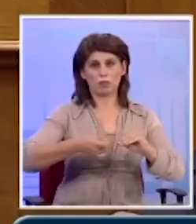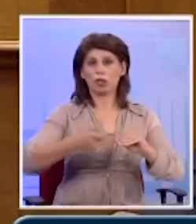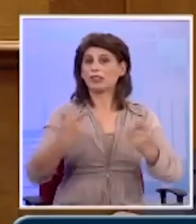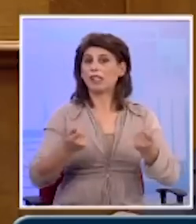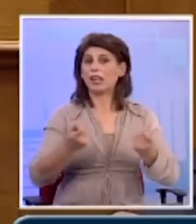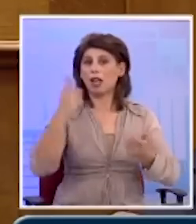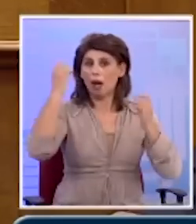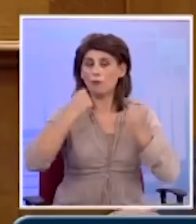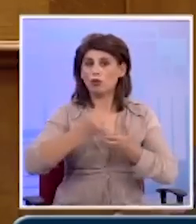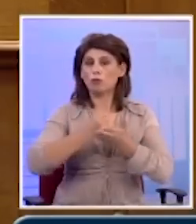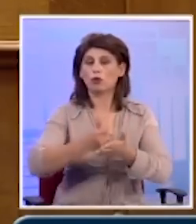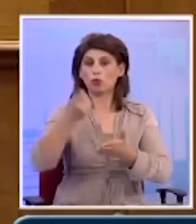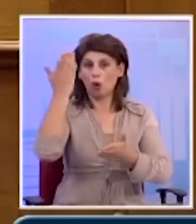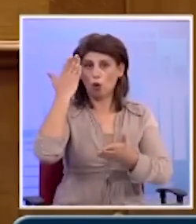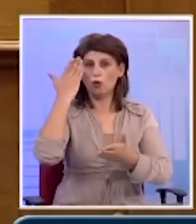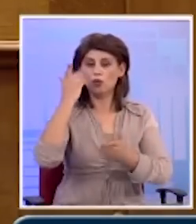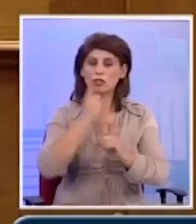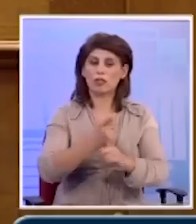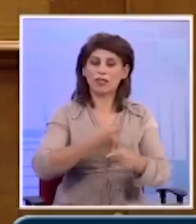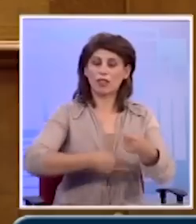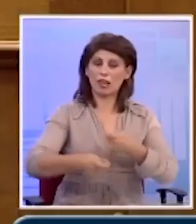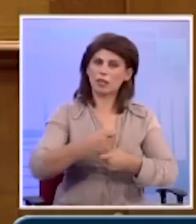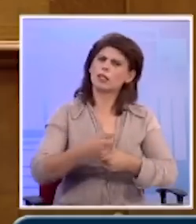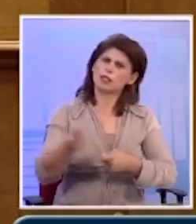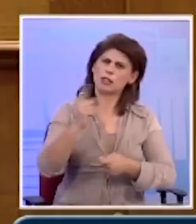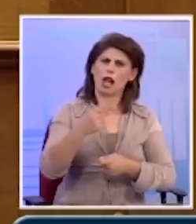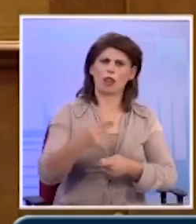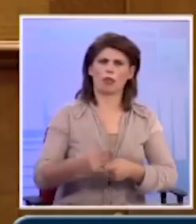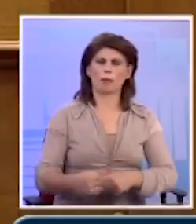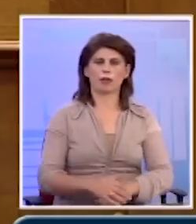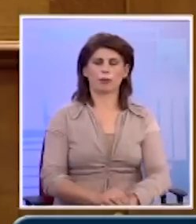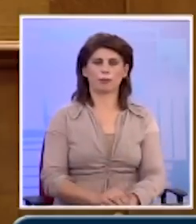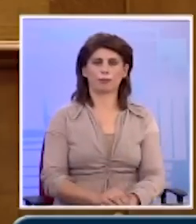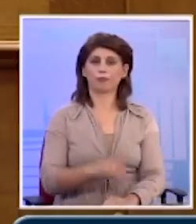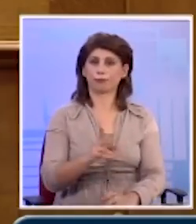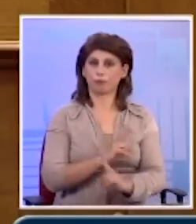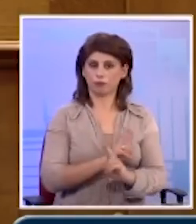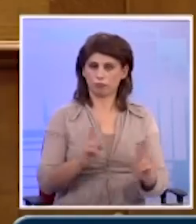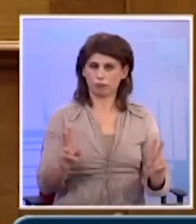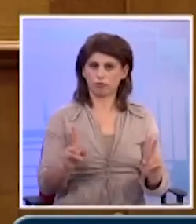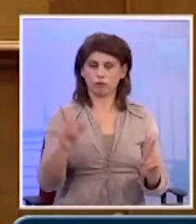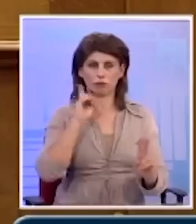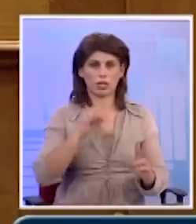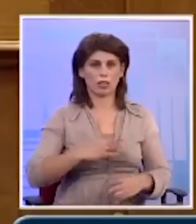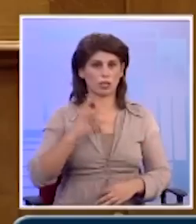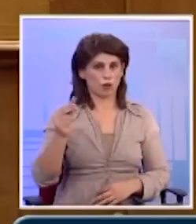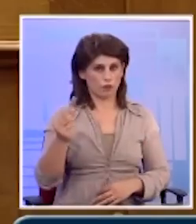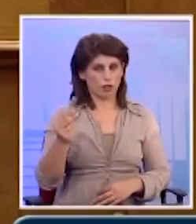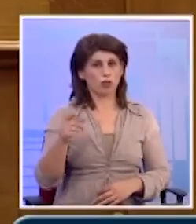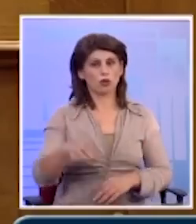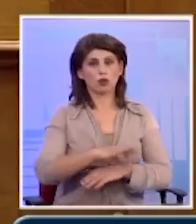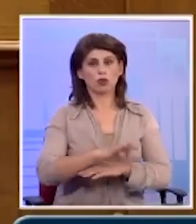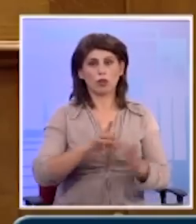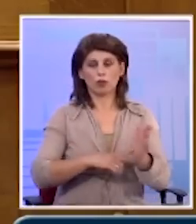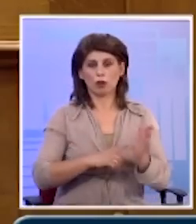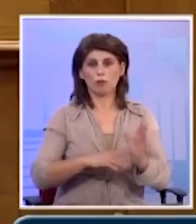με τις αποζημιώσεις, το κόστος της ειδικής διαχείρισης και άλλα. Είναι σαφές, κυρίες και κύριοι βουλευτές, ότι το